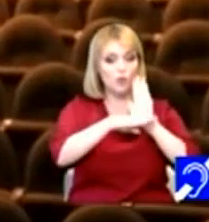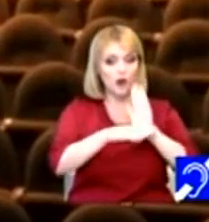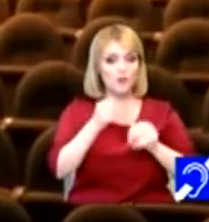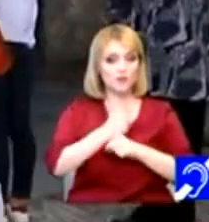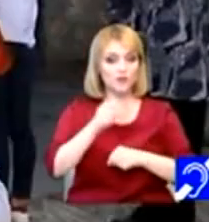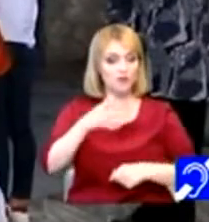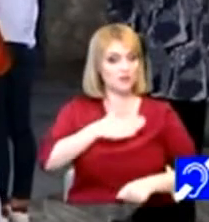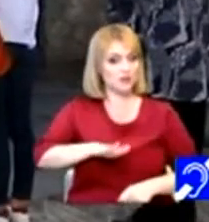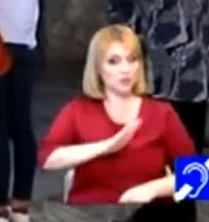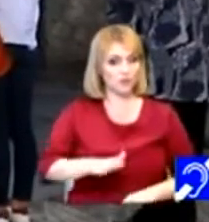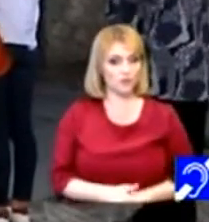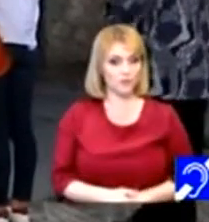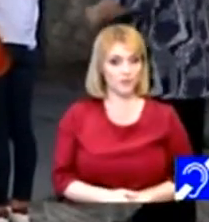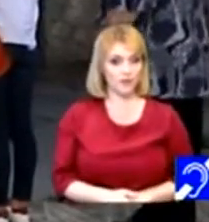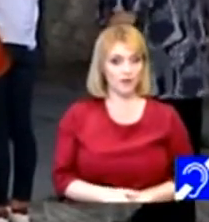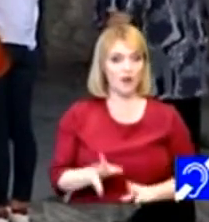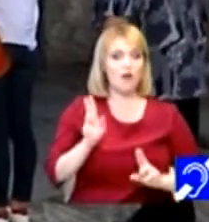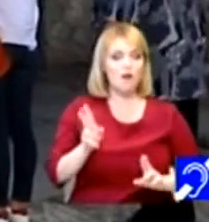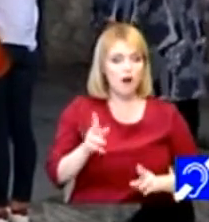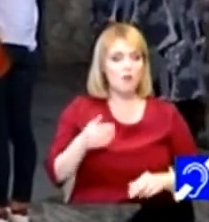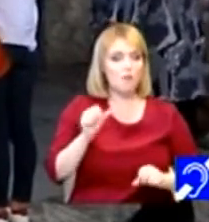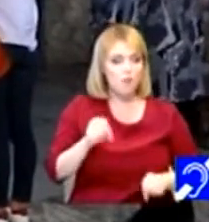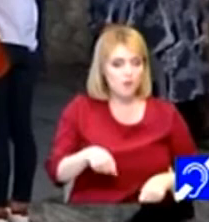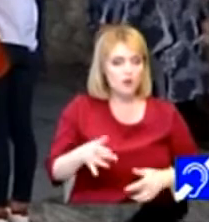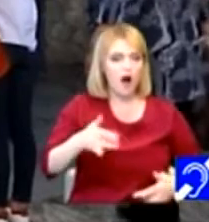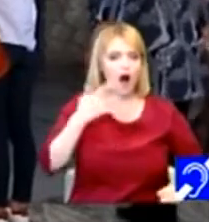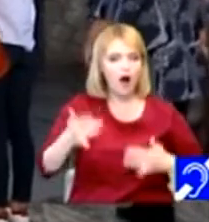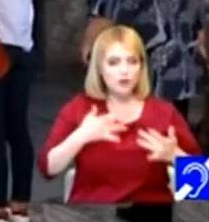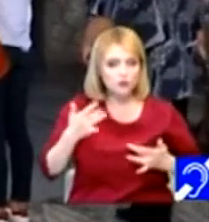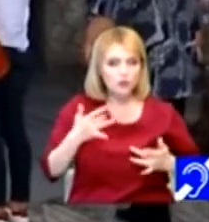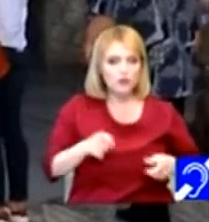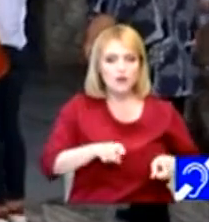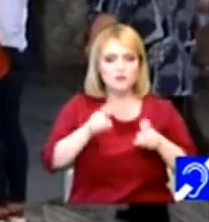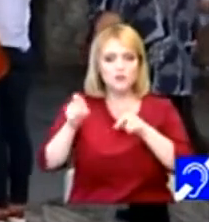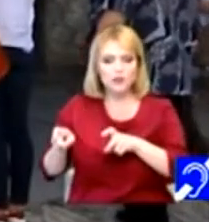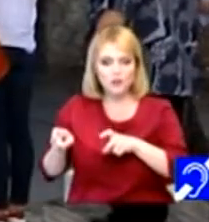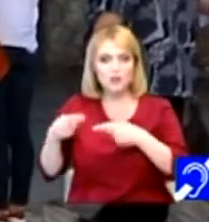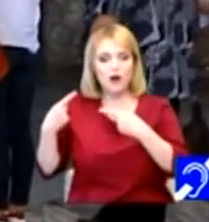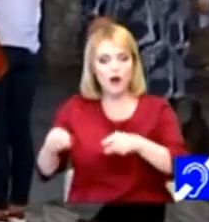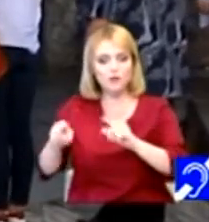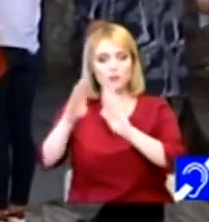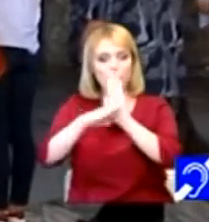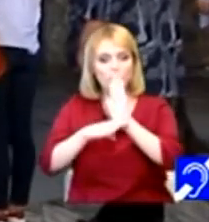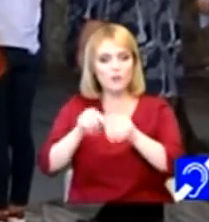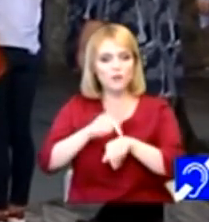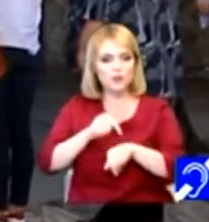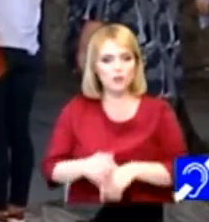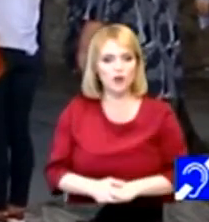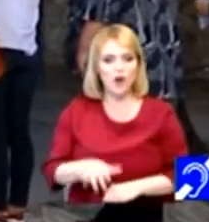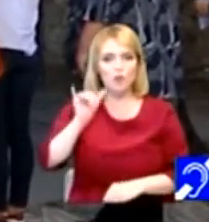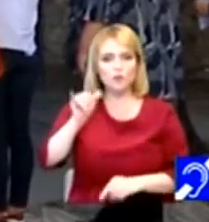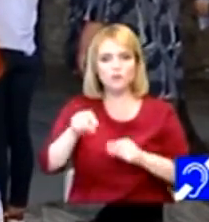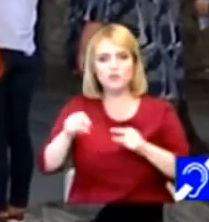întreaga trupă. Cum poți să treci un actor pe oră care are 50-60 de ani în teatru și care are un spectacol,